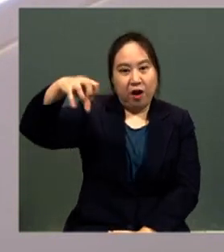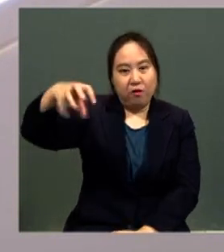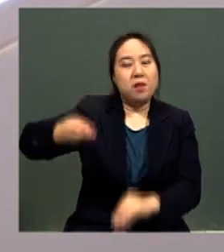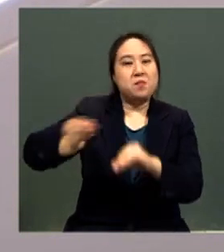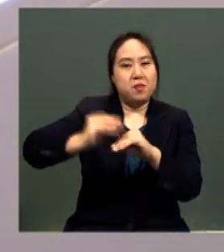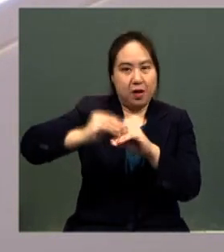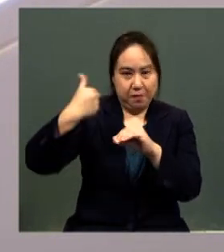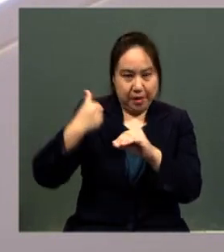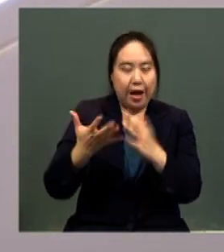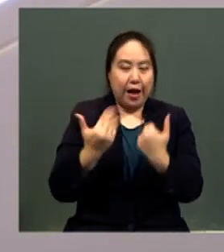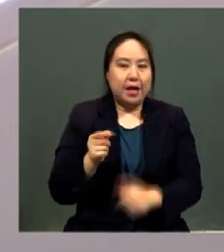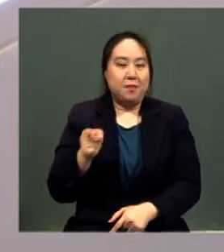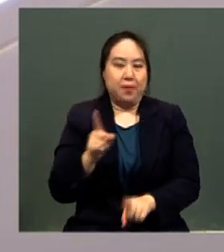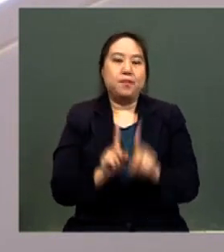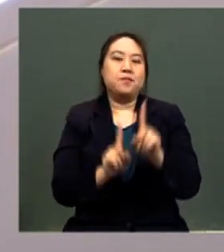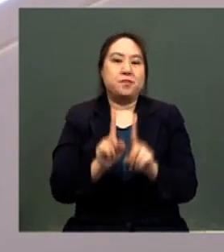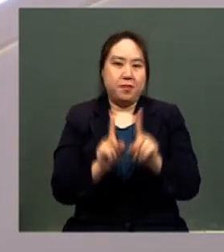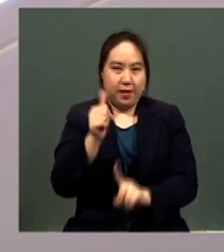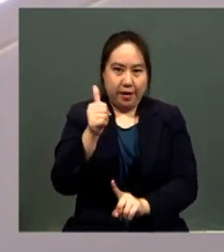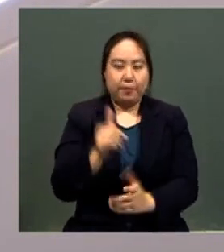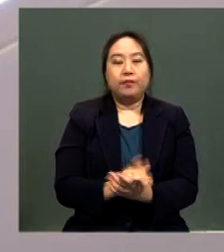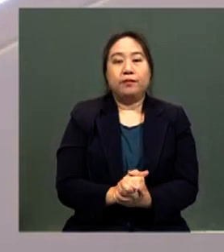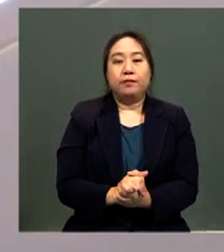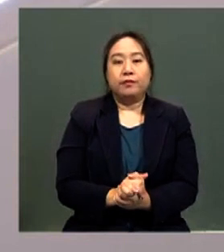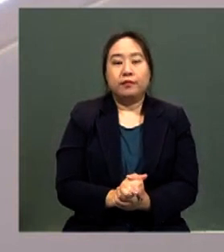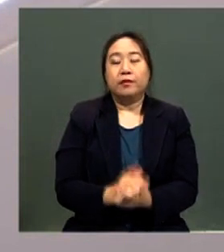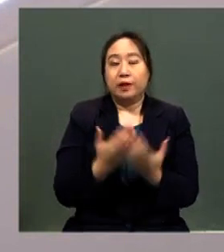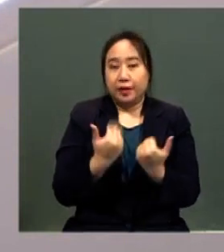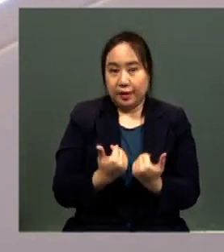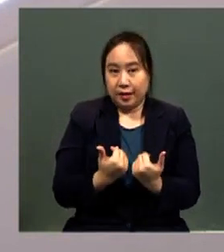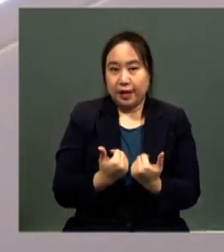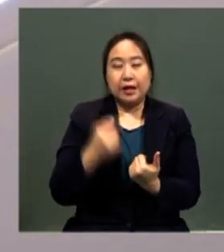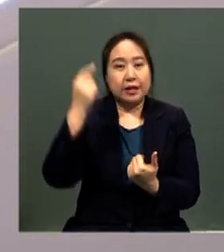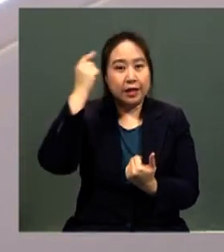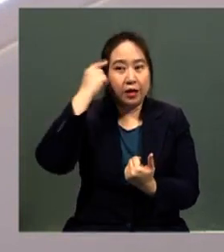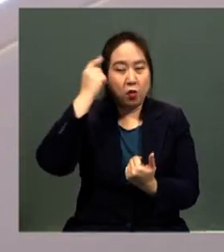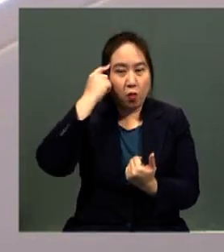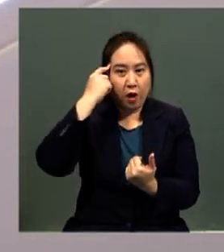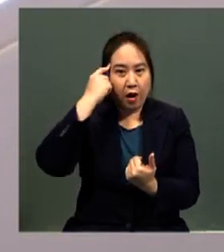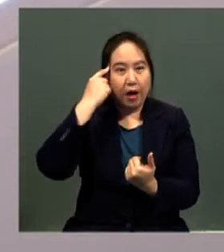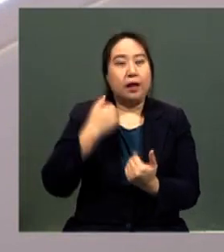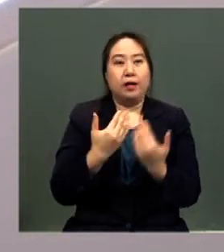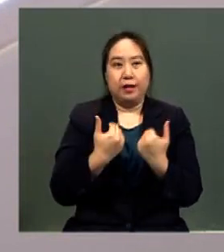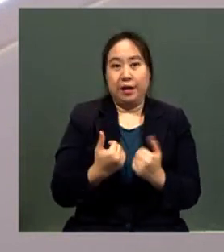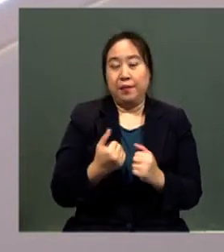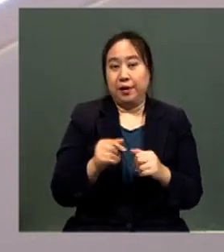นดัชนีชี้วัดตัวหนึ่งนะครับอะไรก็ตามนั้นในไตรมาส3เราก็คาดการว่าด้วยมาตรการ